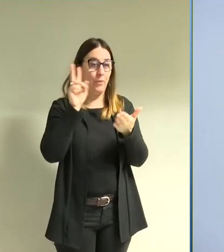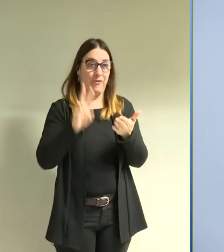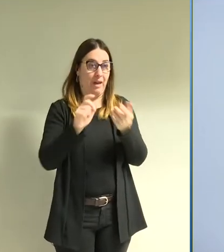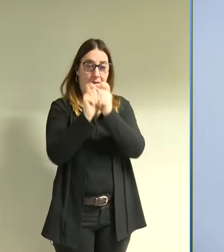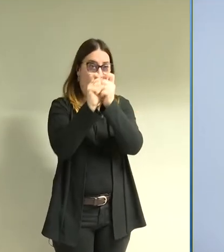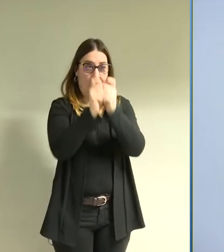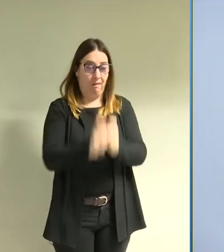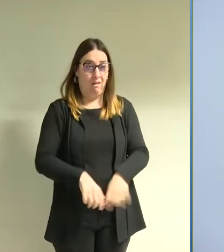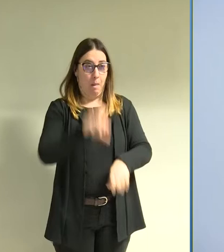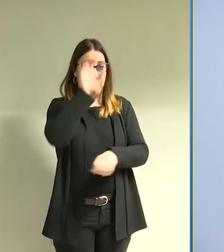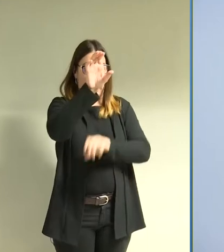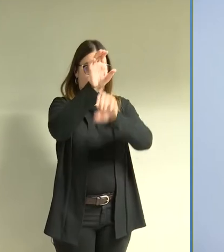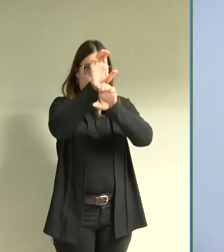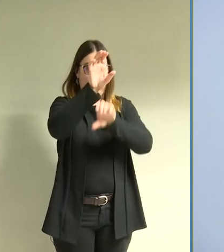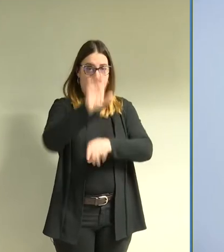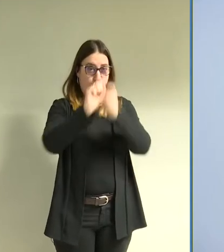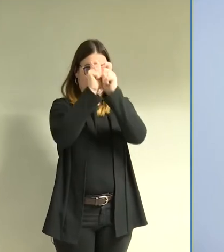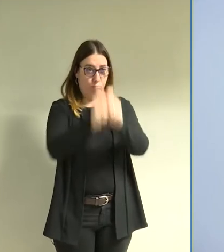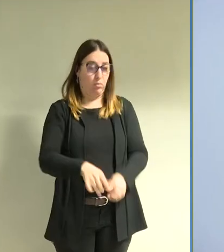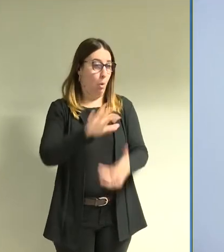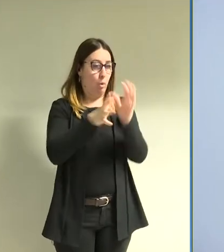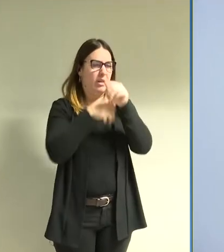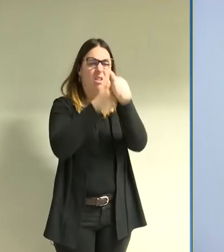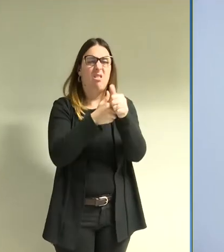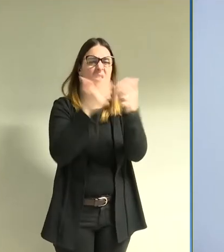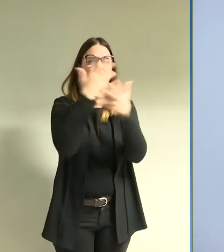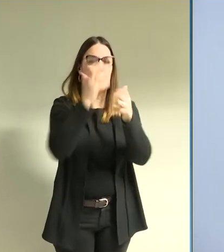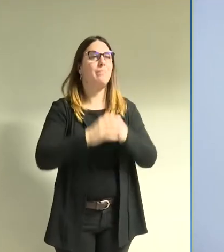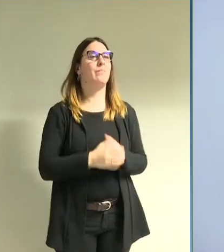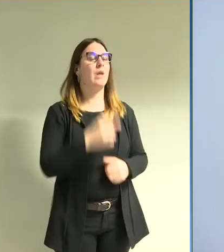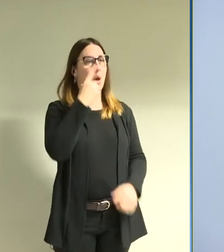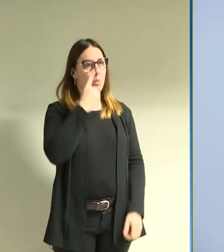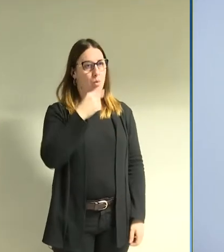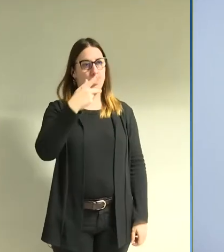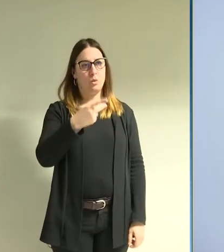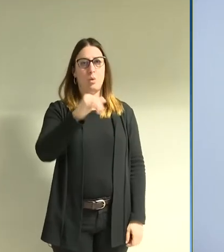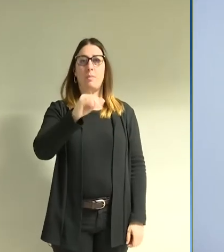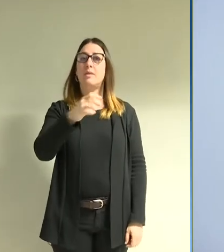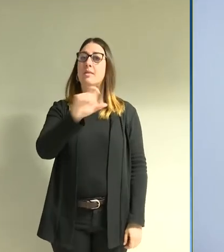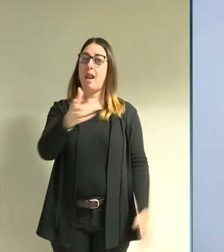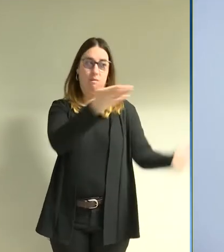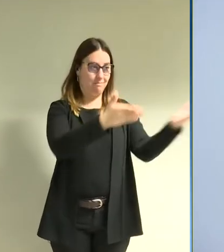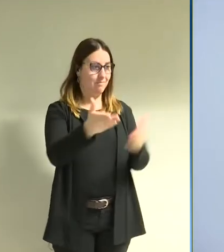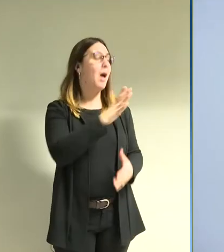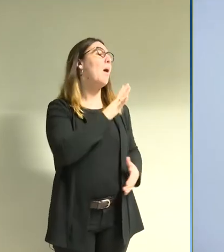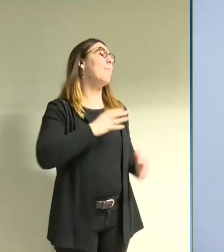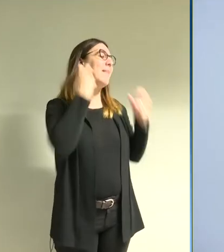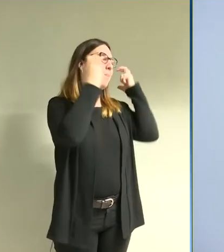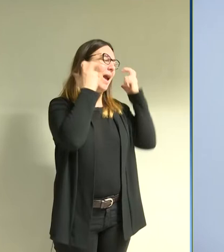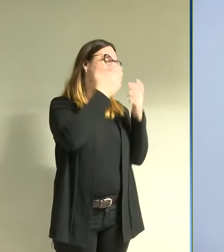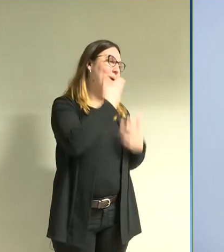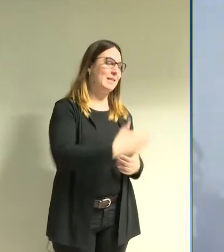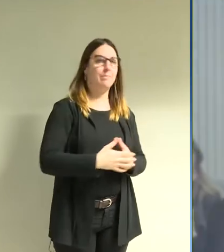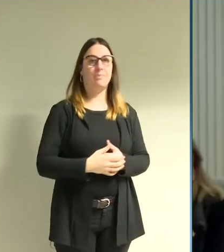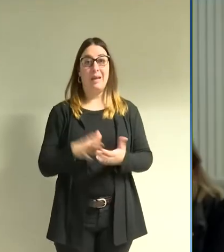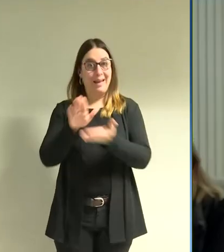paragraphe par paragraphe c'est un peu plus compliqué à suivre monsieur pinel vous avez la parole vous merci même gagner alors je m'excuse